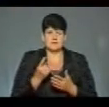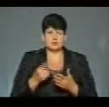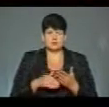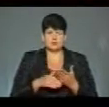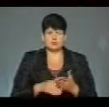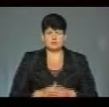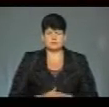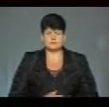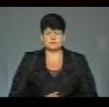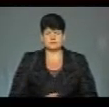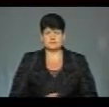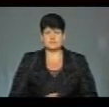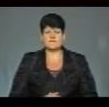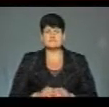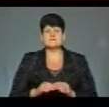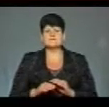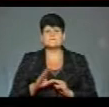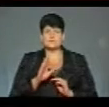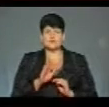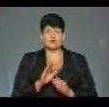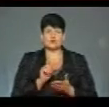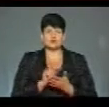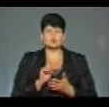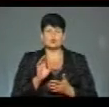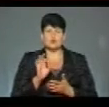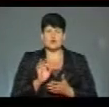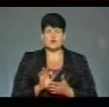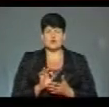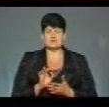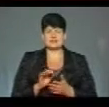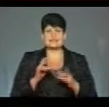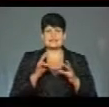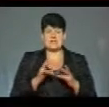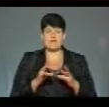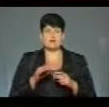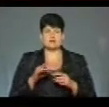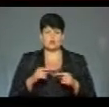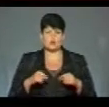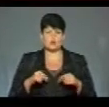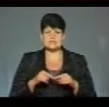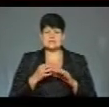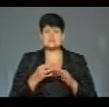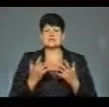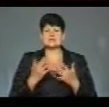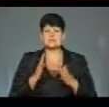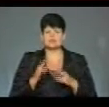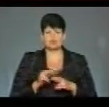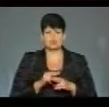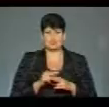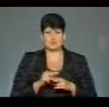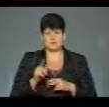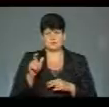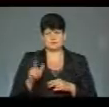допомогу. Виконувач обов'язків завідувача відділення травматології Андрій Оборанчук розповів, скільки лікуватимуть